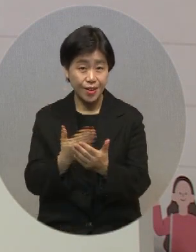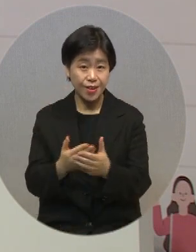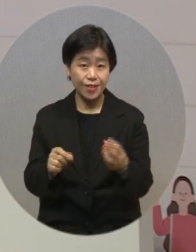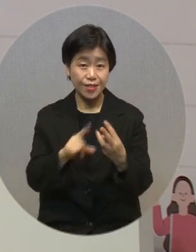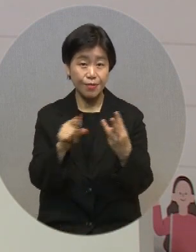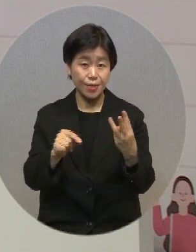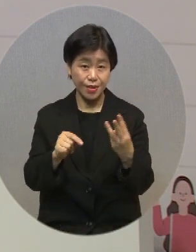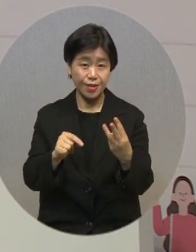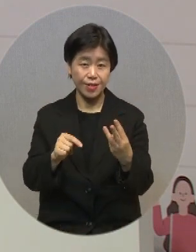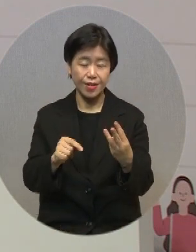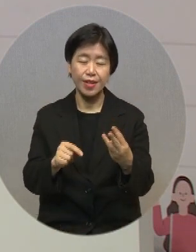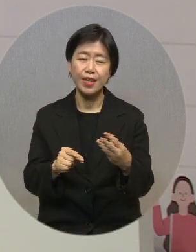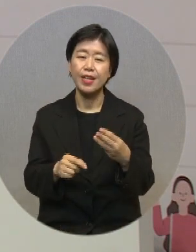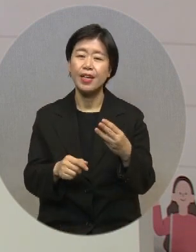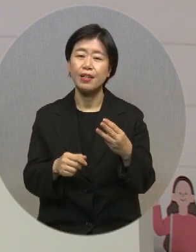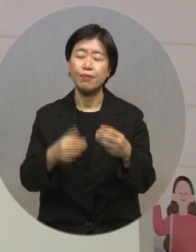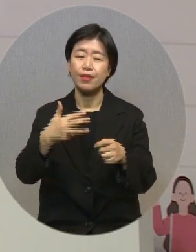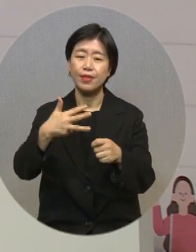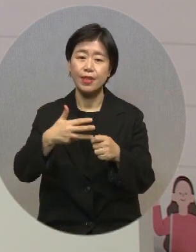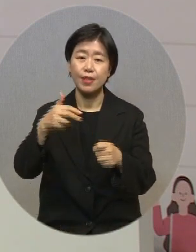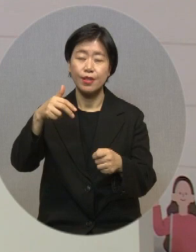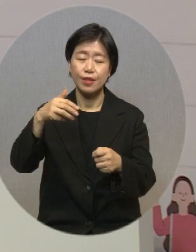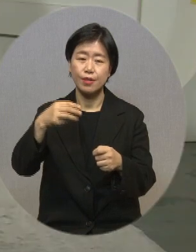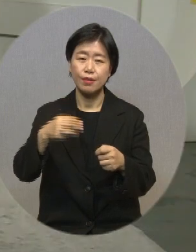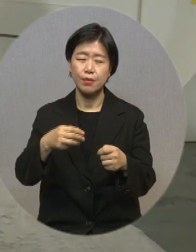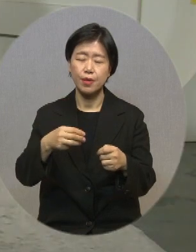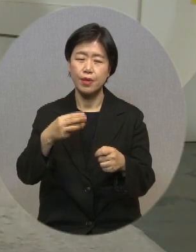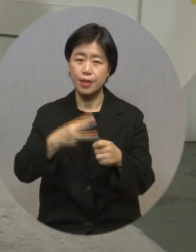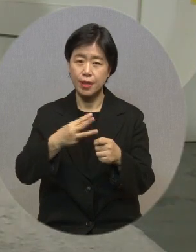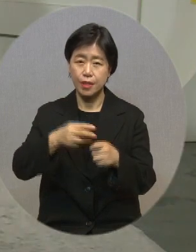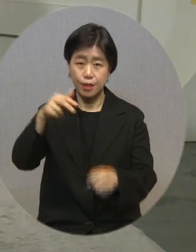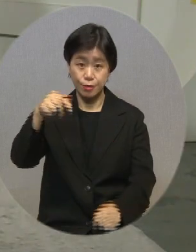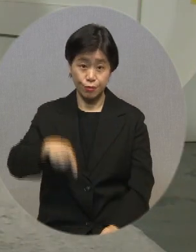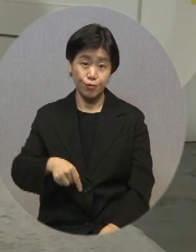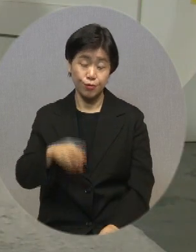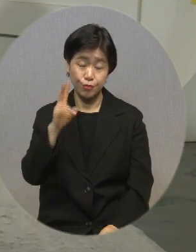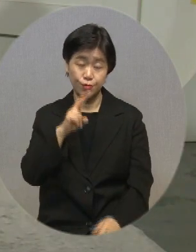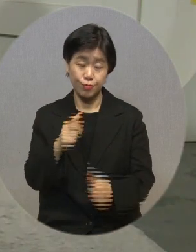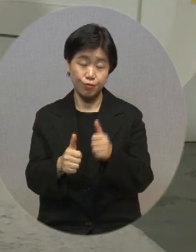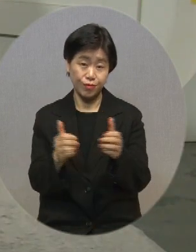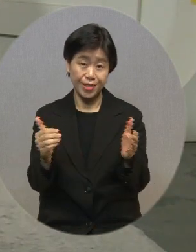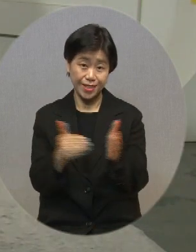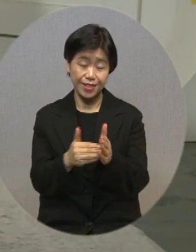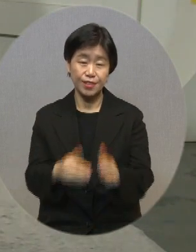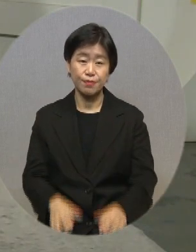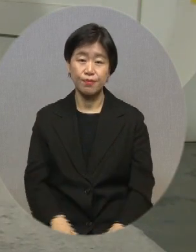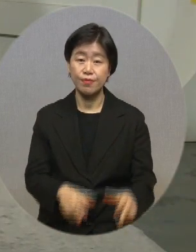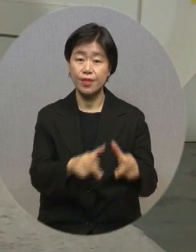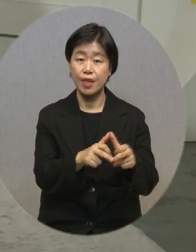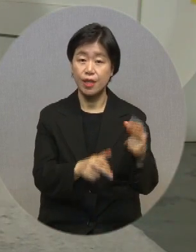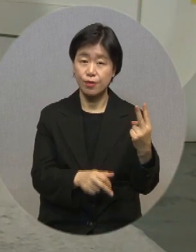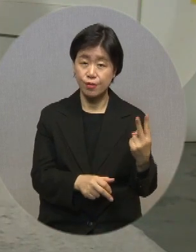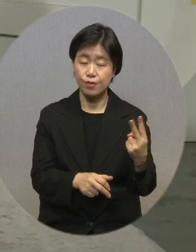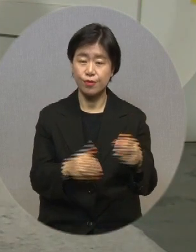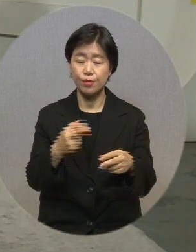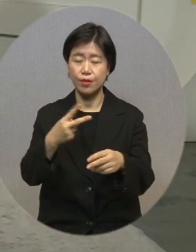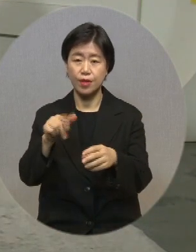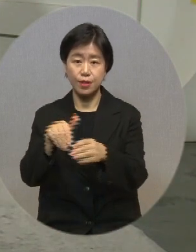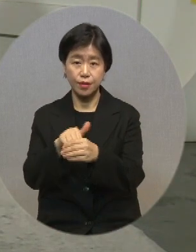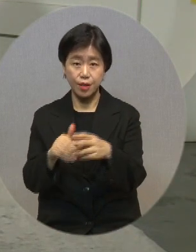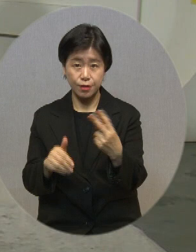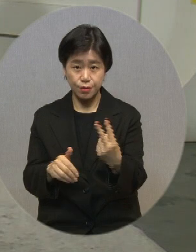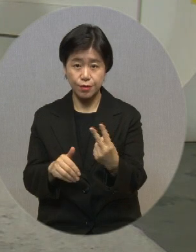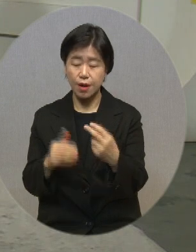셋째 주 예, 주한 본선 경원을 모두 마쳤습니다. 장애인 두 분, 다문화 가족 두 분, 그리고 어르신 세 분이 오늘도